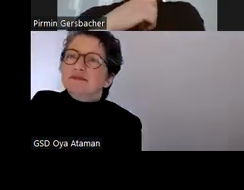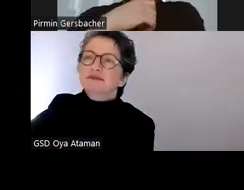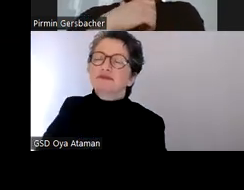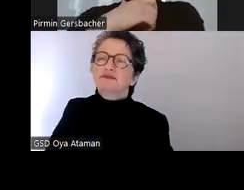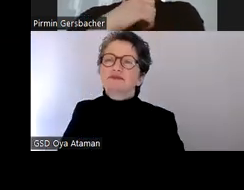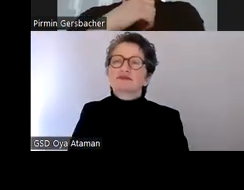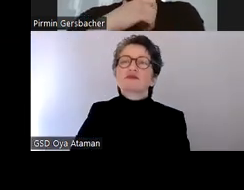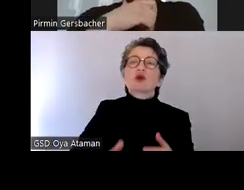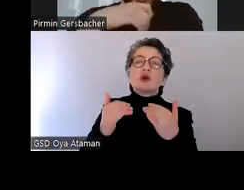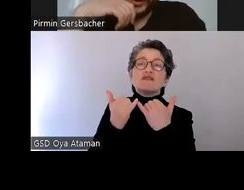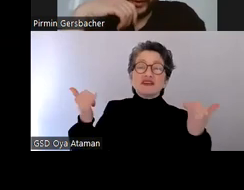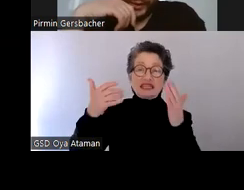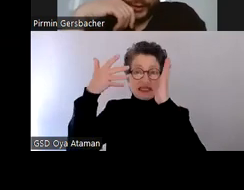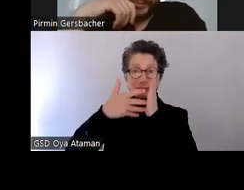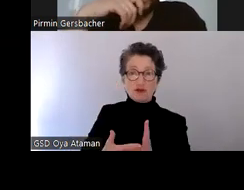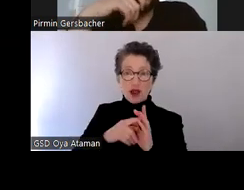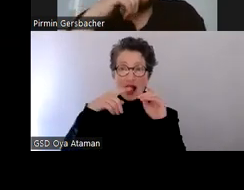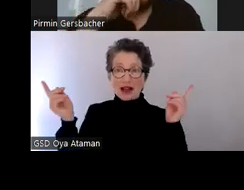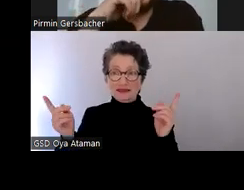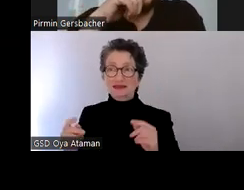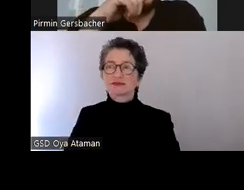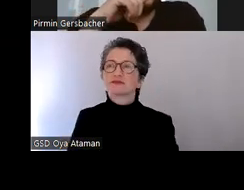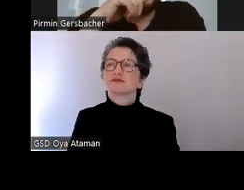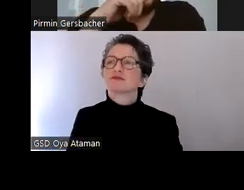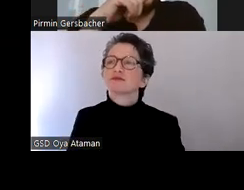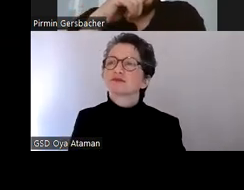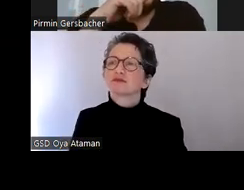So, wie wir das Ganze jetzt überprüfen.